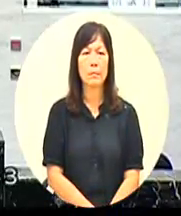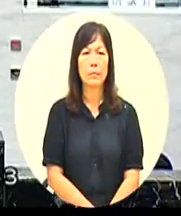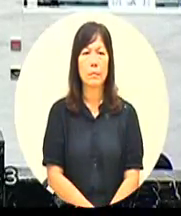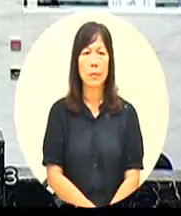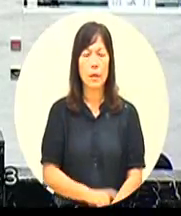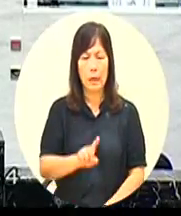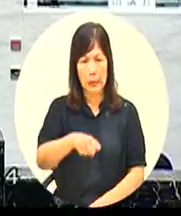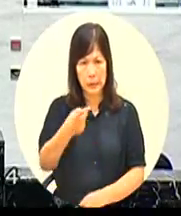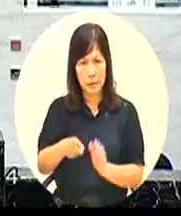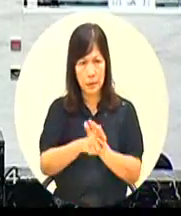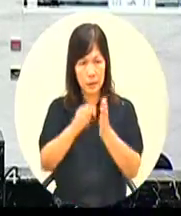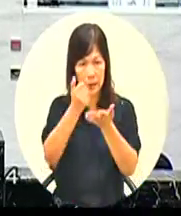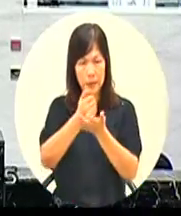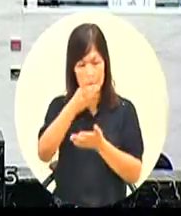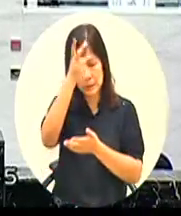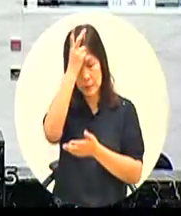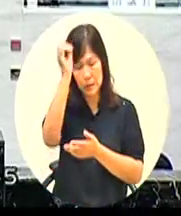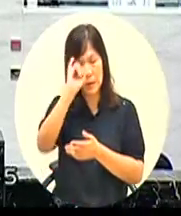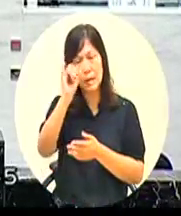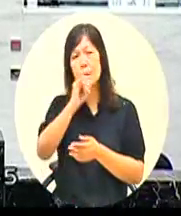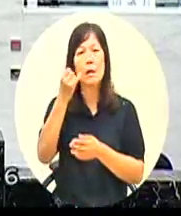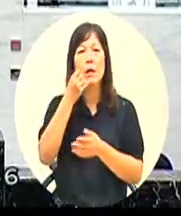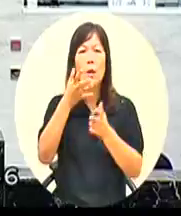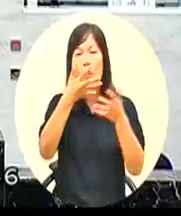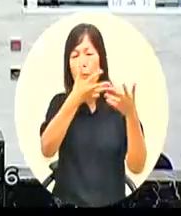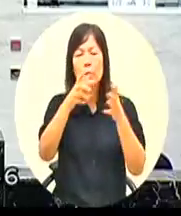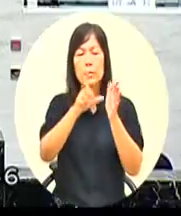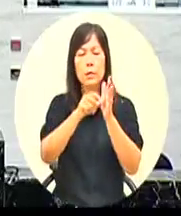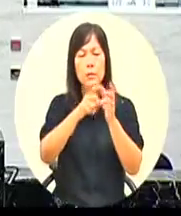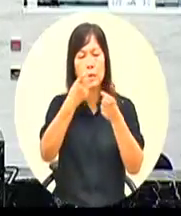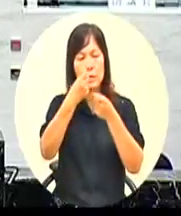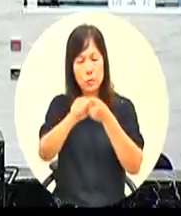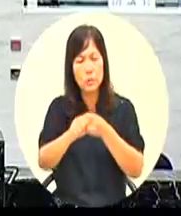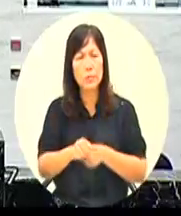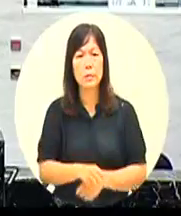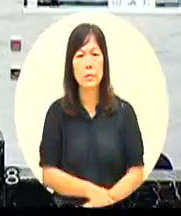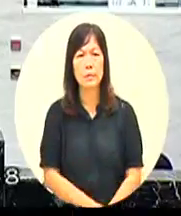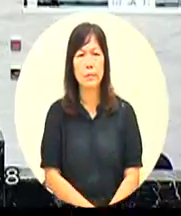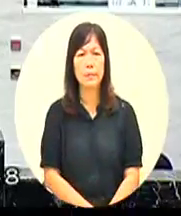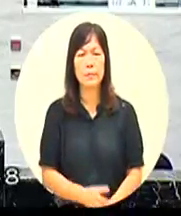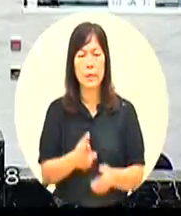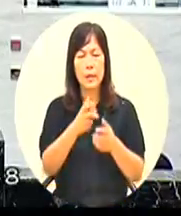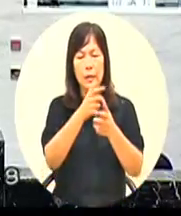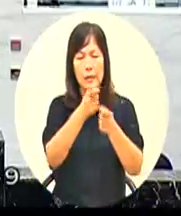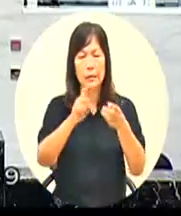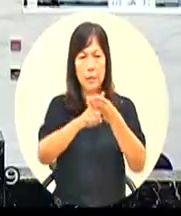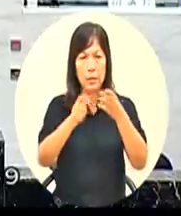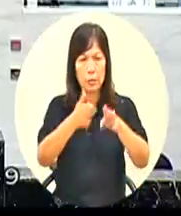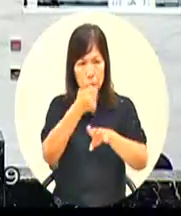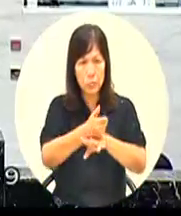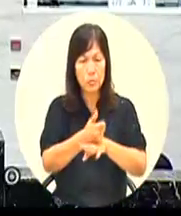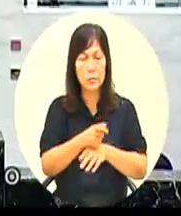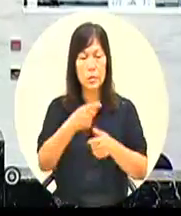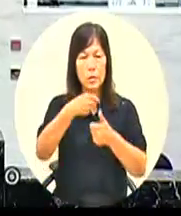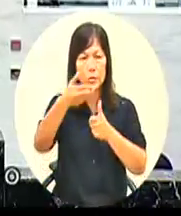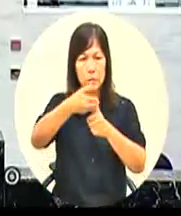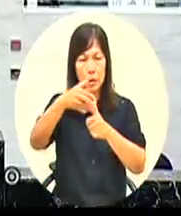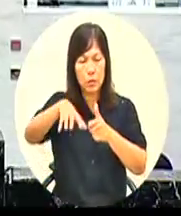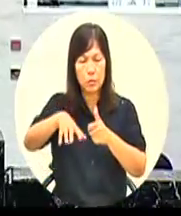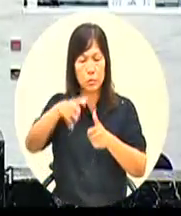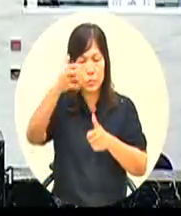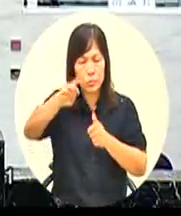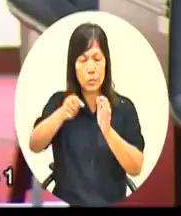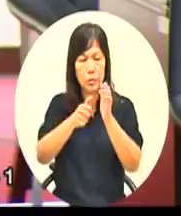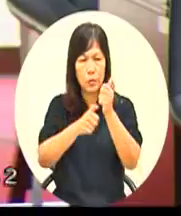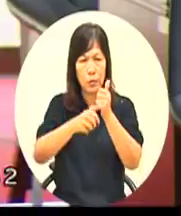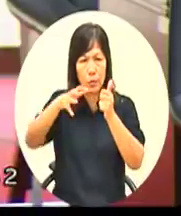接着请曾丽燕议员质询，时间15分钟，请。 谢谢主席，教育局局长、副局